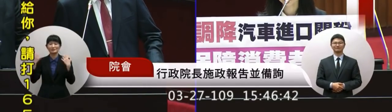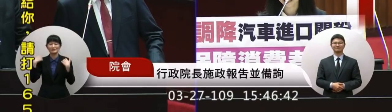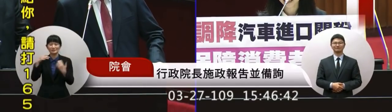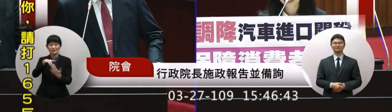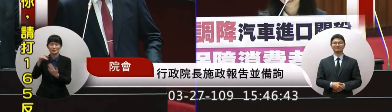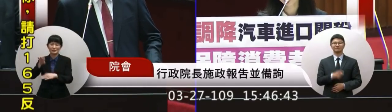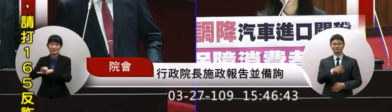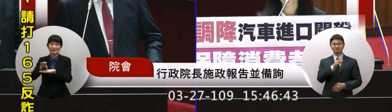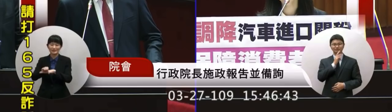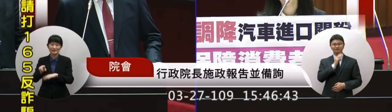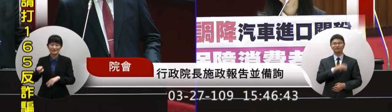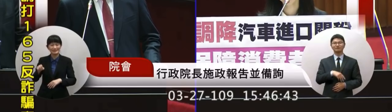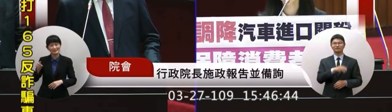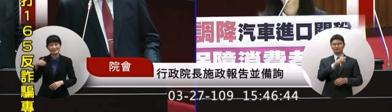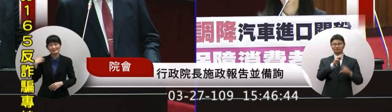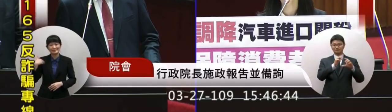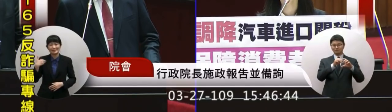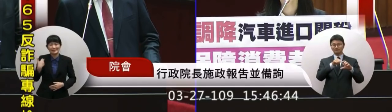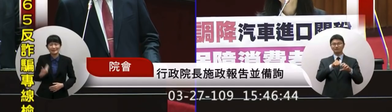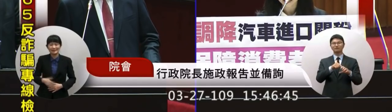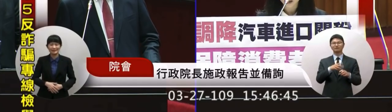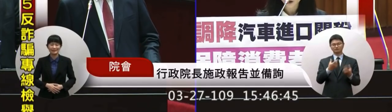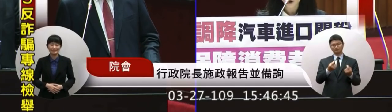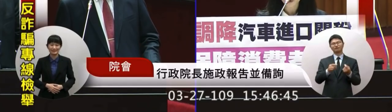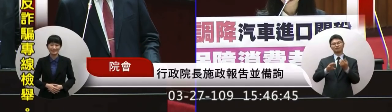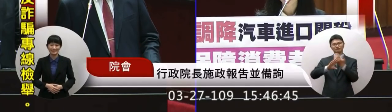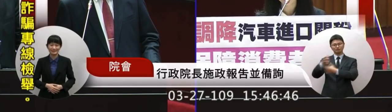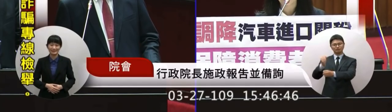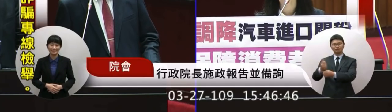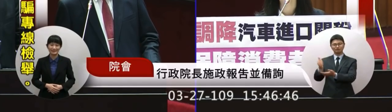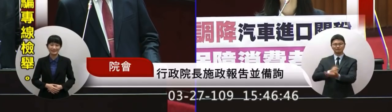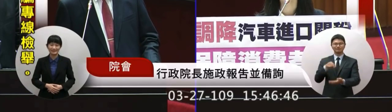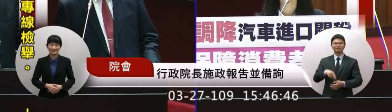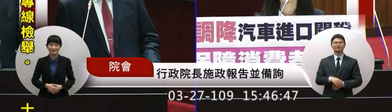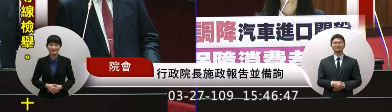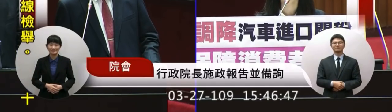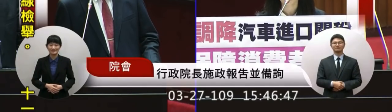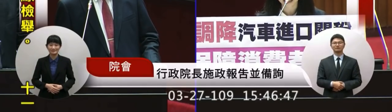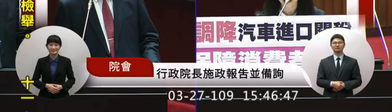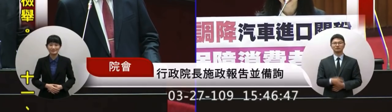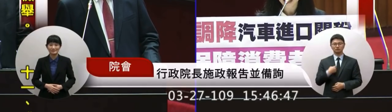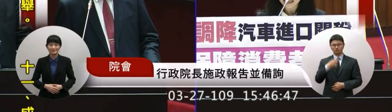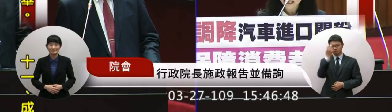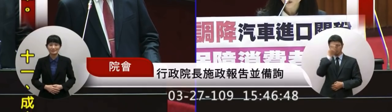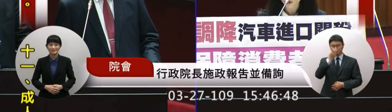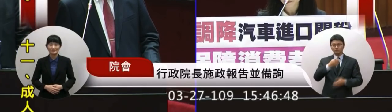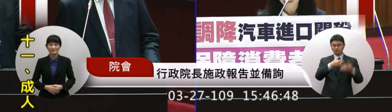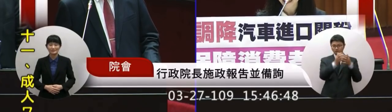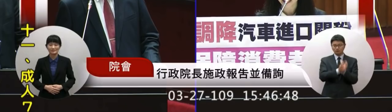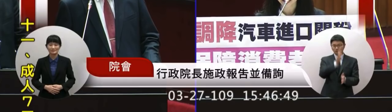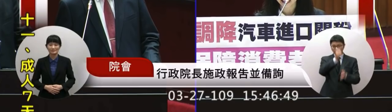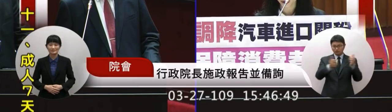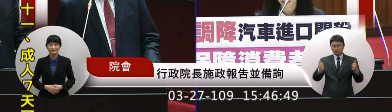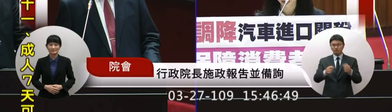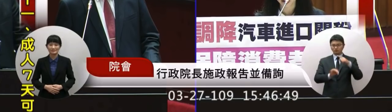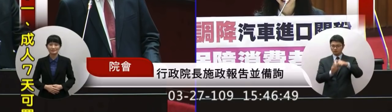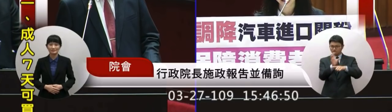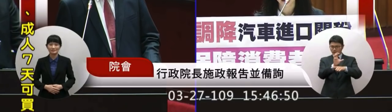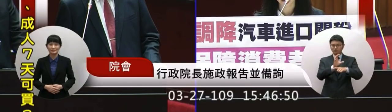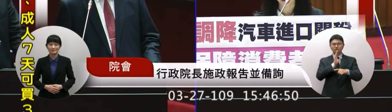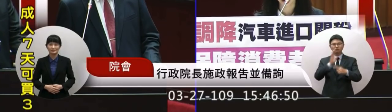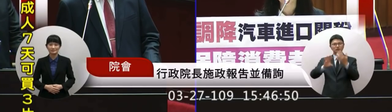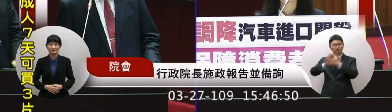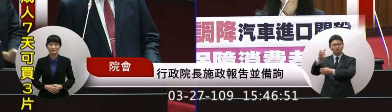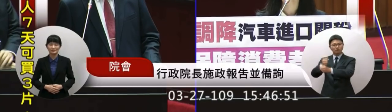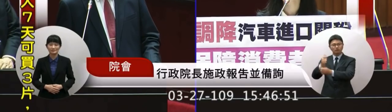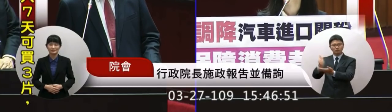马自达了，你登记的是马自达，嘛是进口的啦。就是说，我们去查我们的部会首长哦，几乎八成以上全部都是